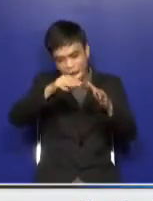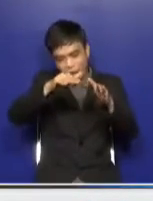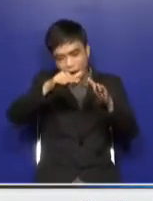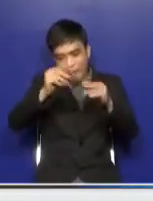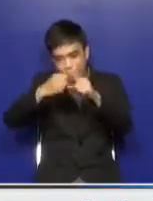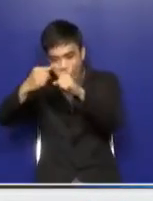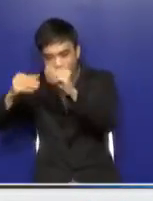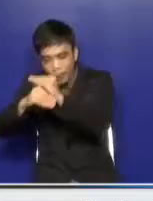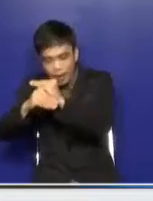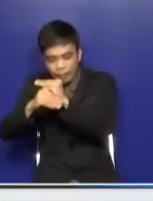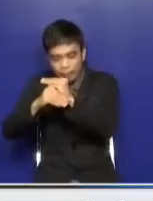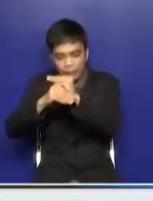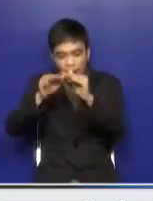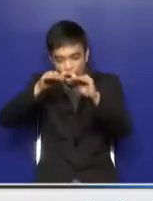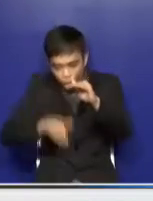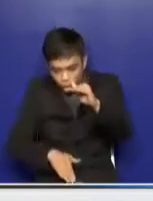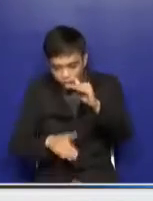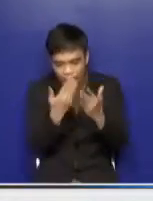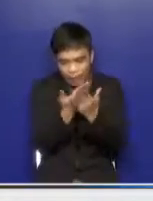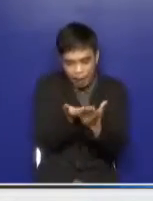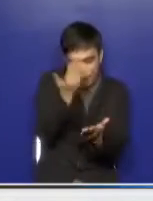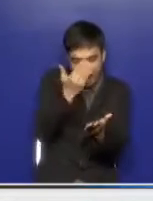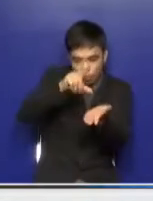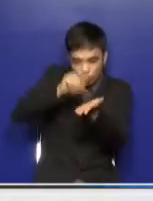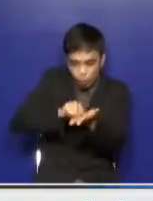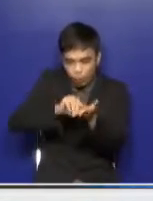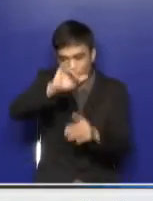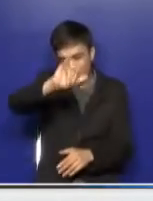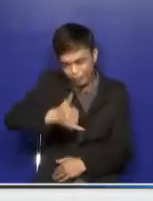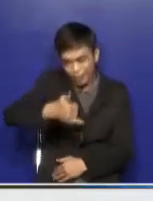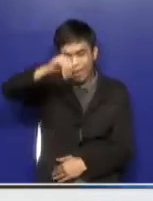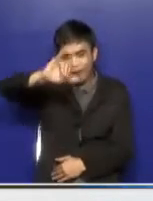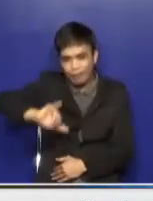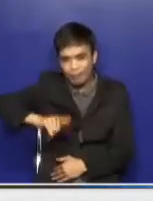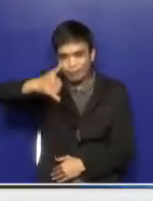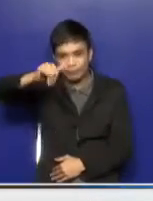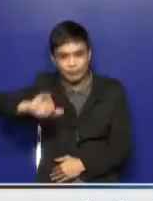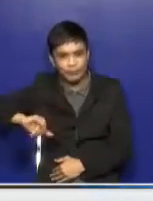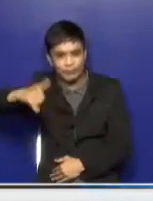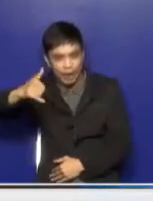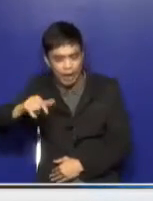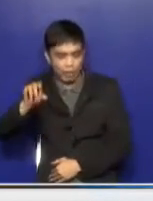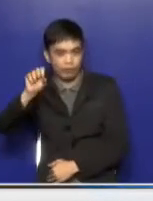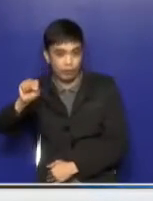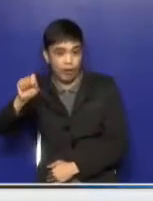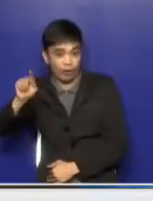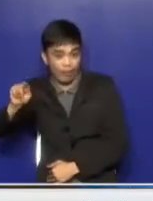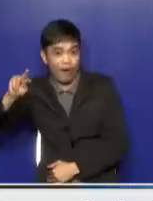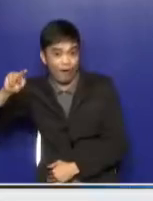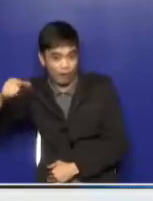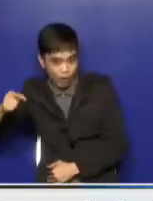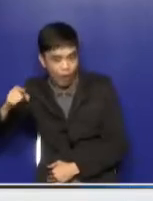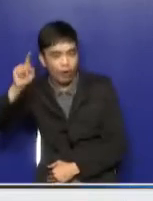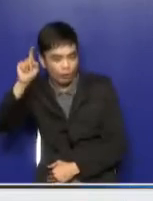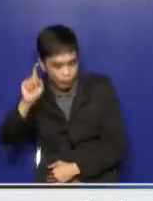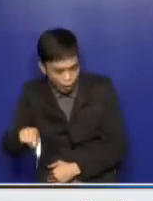อเวลาถึงเวลาปุ๊บก็ค่าน้ำมันตอนส่งงานก็ถูกลง ทางสตง.ก็ต้องใช้เรื่องใช้ข้อมู